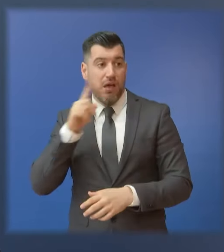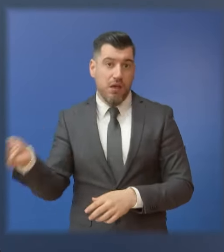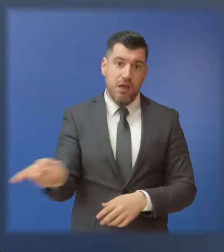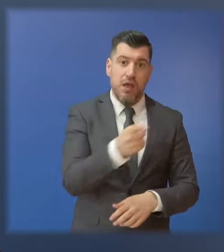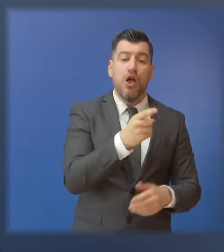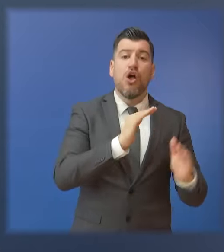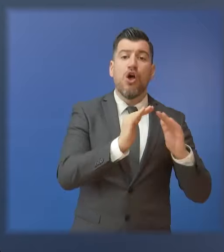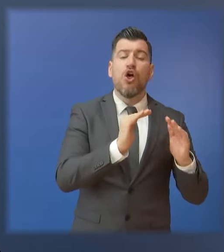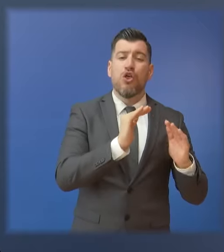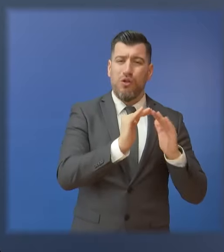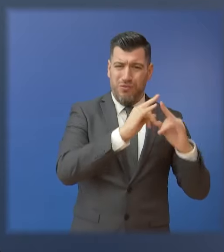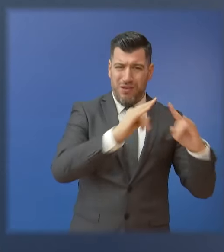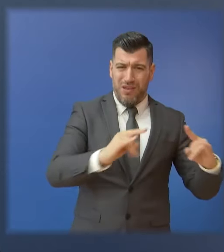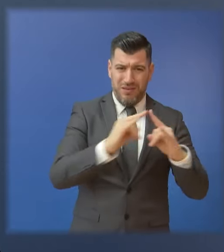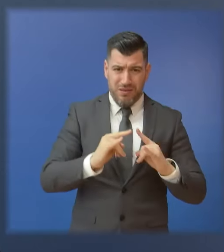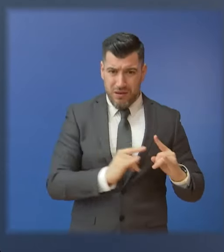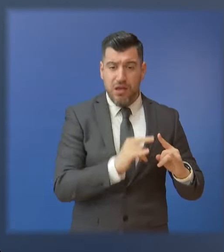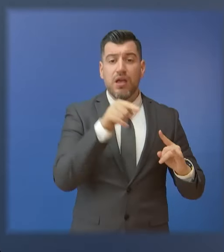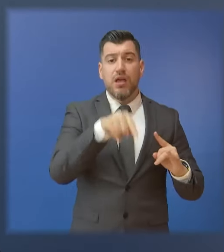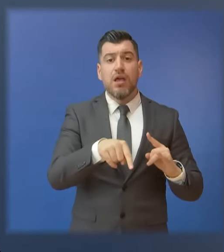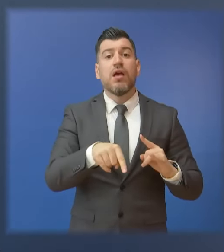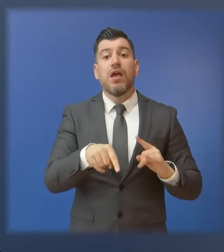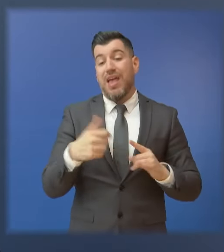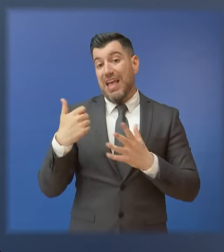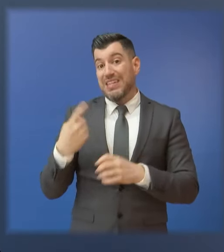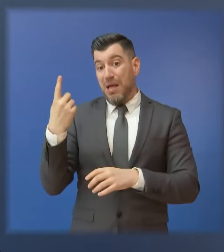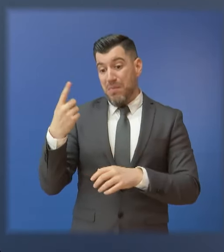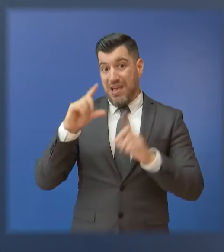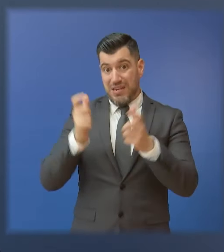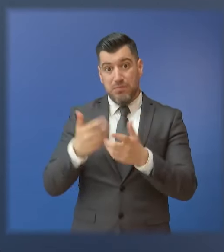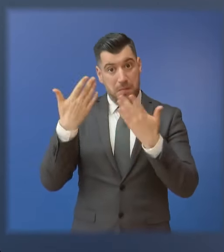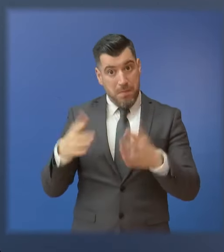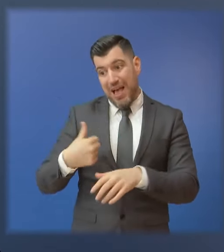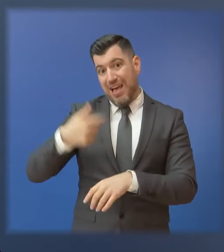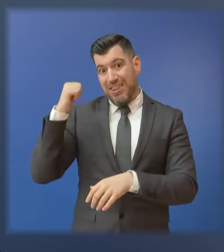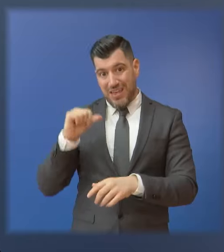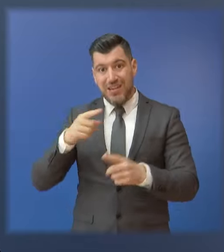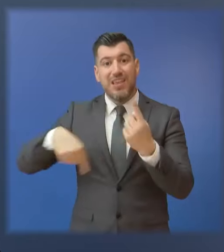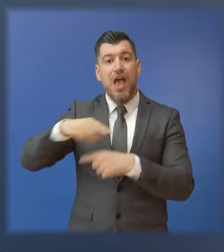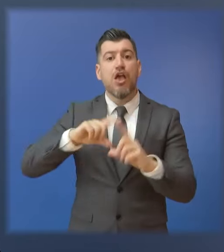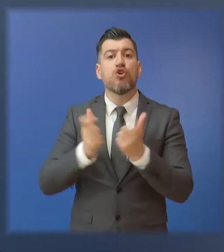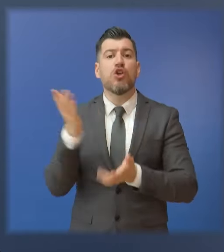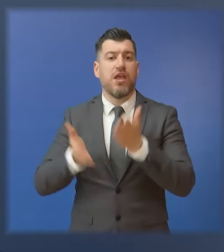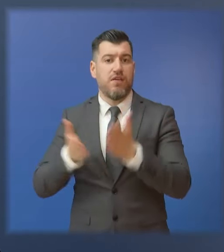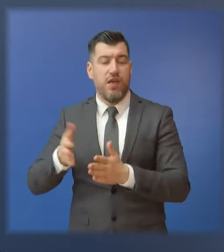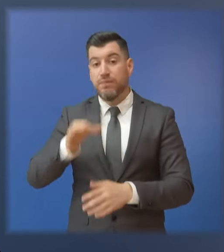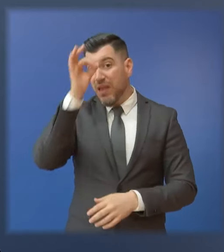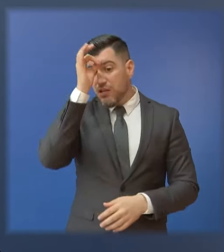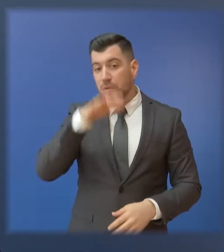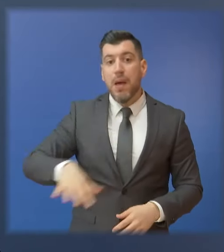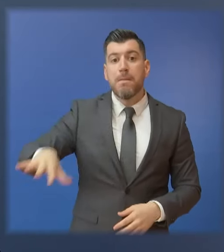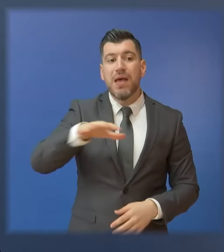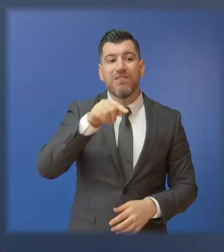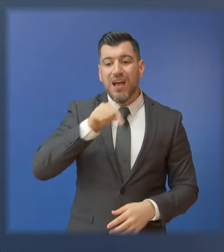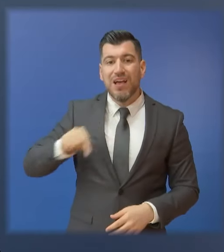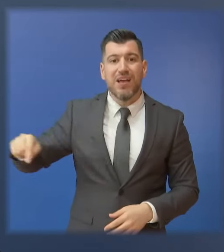σε ιατροδικαστή ή νοσοκομείο μόνο χθες έγιναν σε όλη τη χώρα 6μ συλλήψεις υπενθυμίζεται ότι με μέριμνα της ελληνικής αστυνομίας στην περιφέρεια κάθε